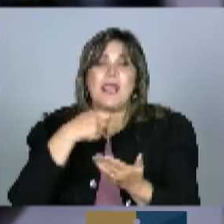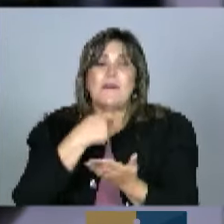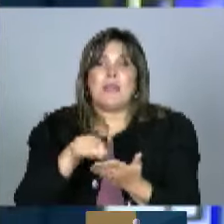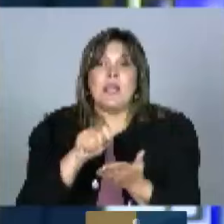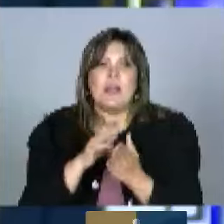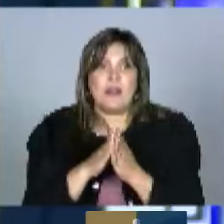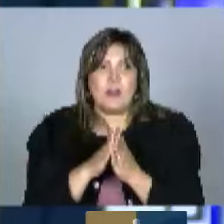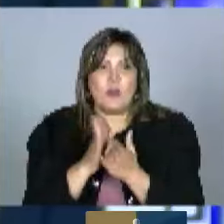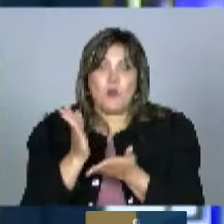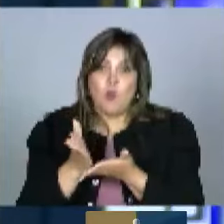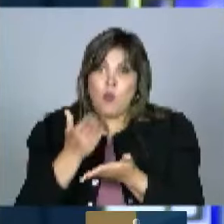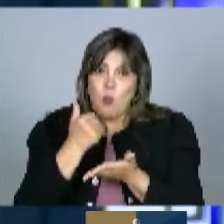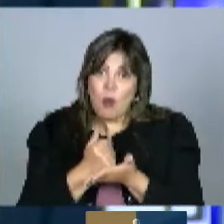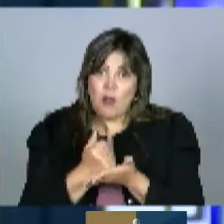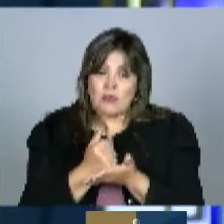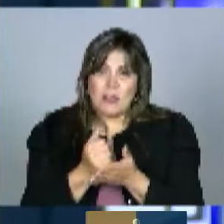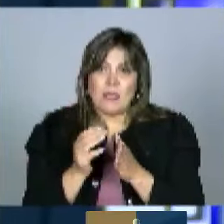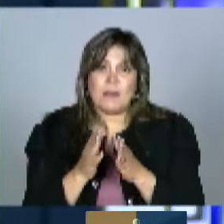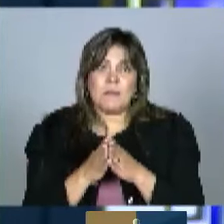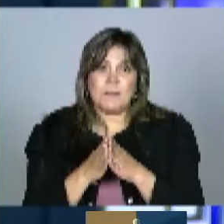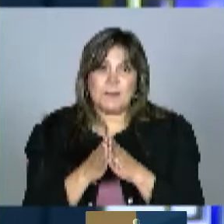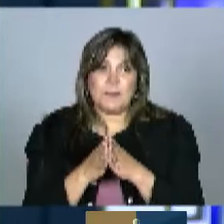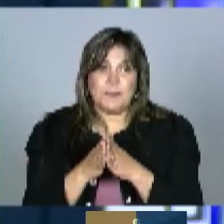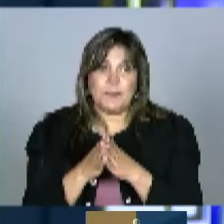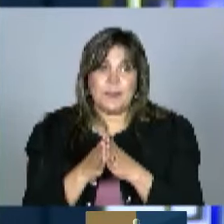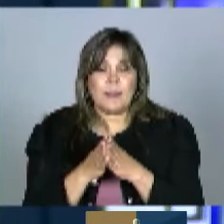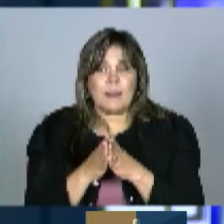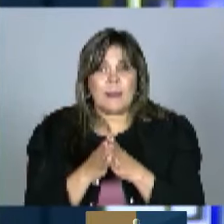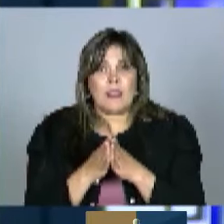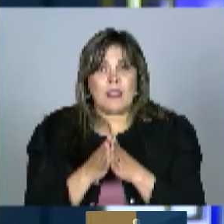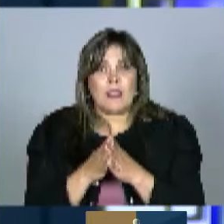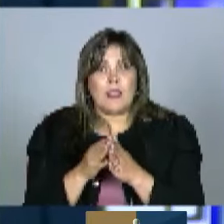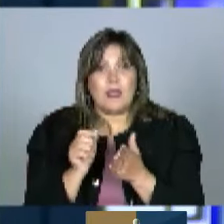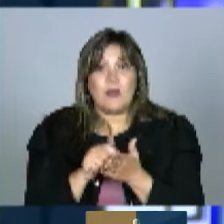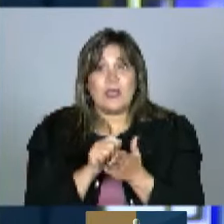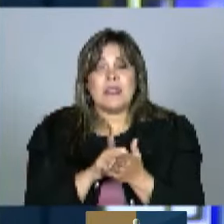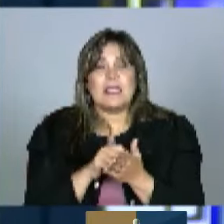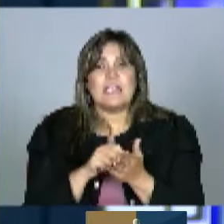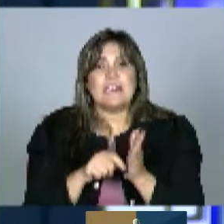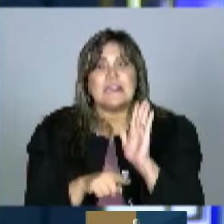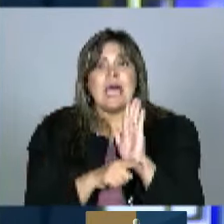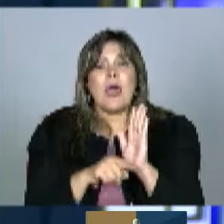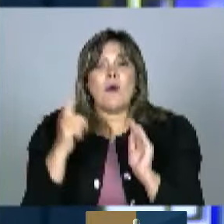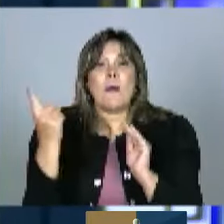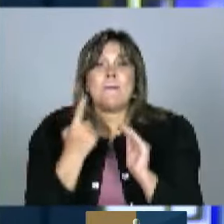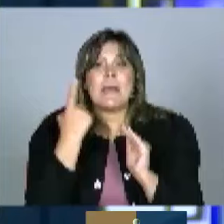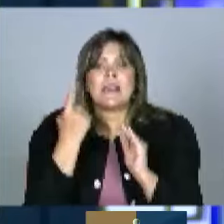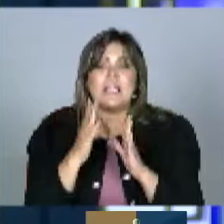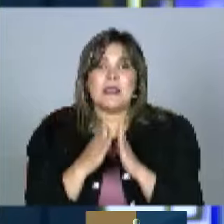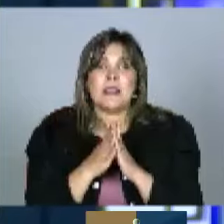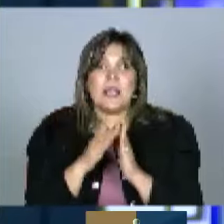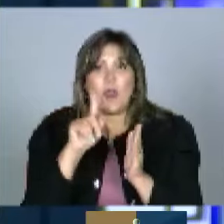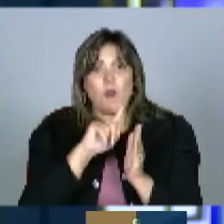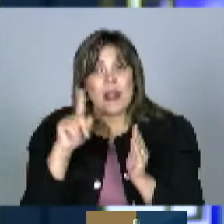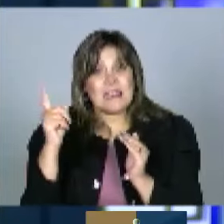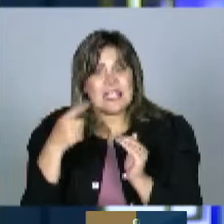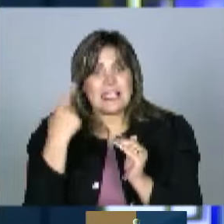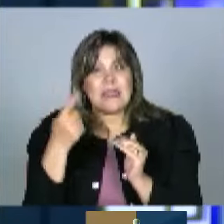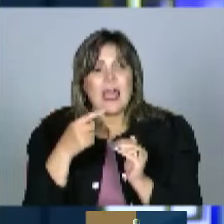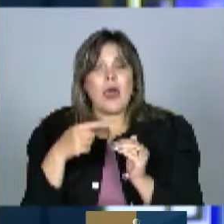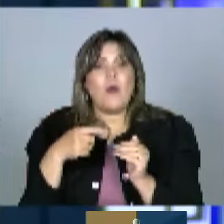والوارث ملزمين ب لكن يتخذ خطوات واجراءات الدعوه المدنيه الدعوه المدنيه وليس الدعوه الجنائيه